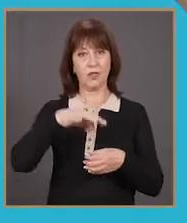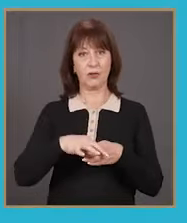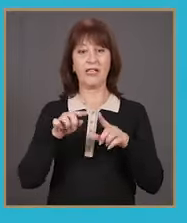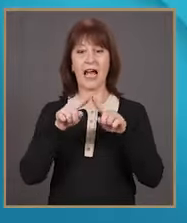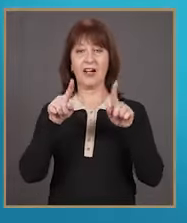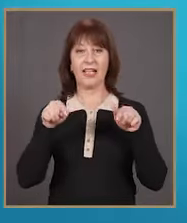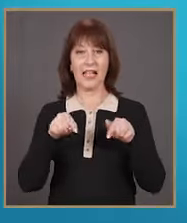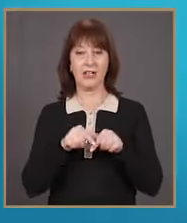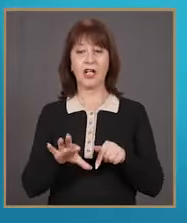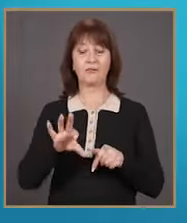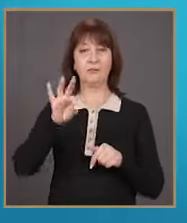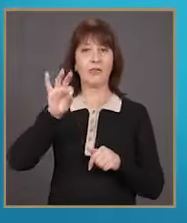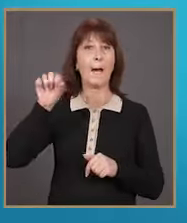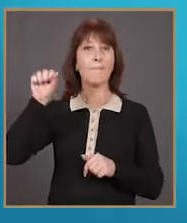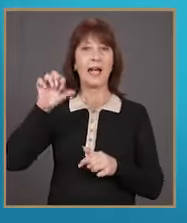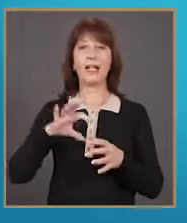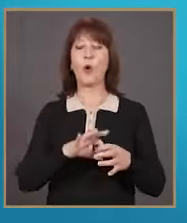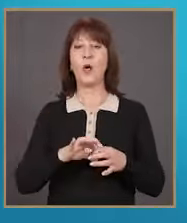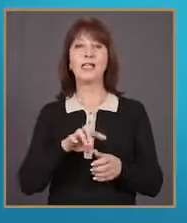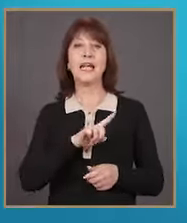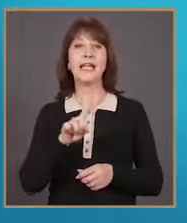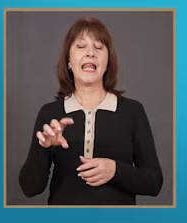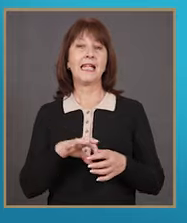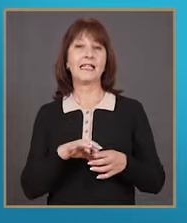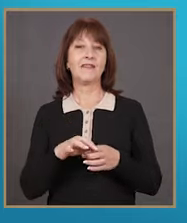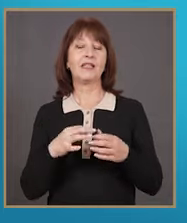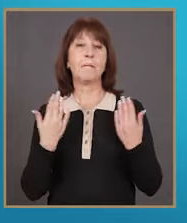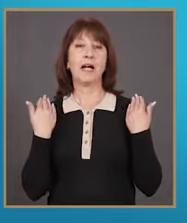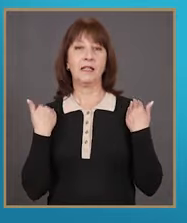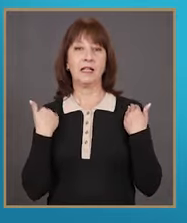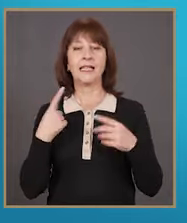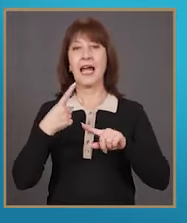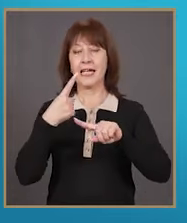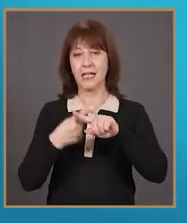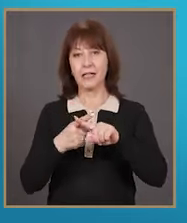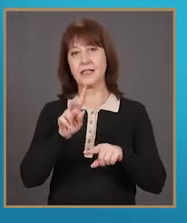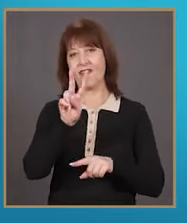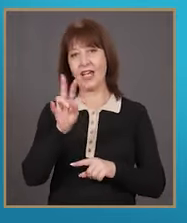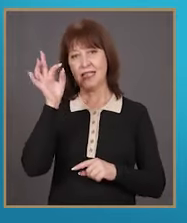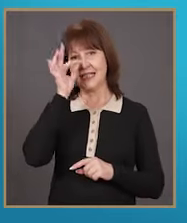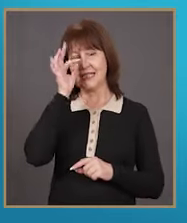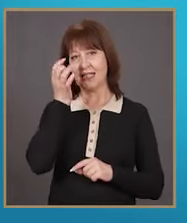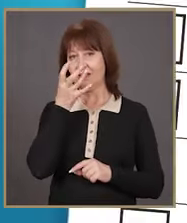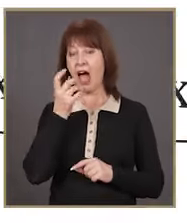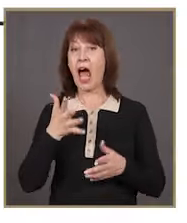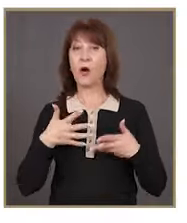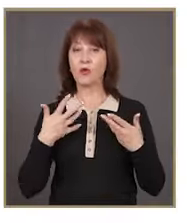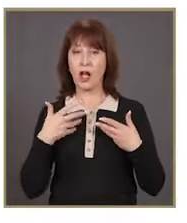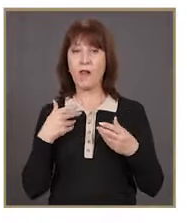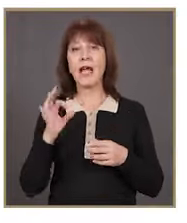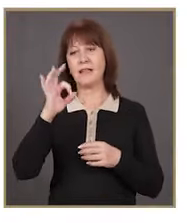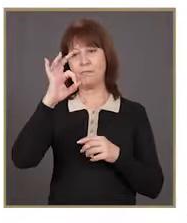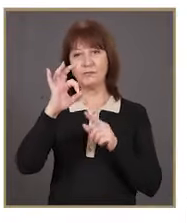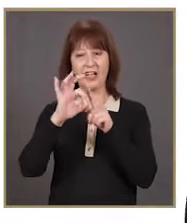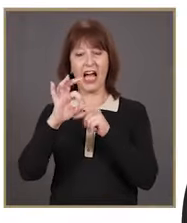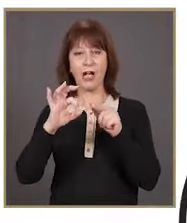в квадратчето с номера на избраната от вас партия, коалиция или независим кандидат, като поставите знак Х или В с син цвят. Ако